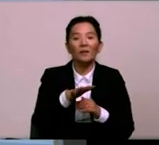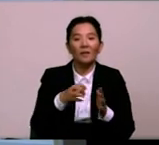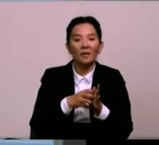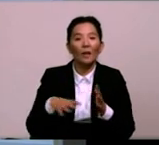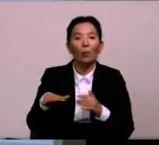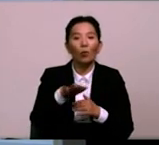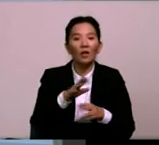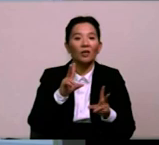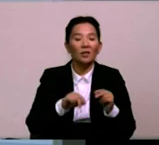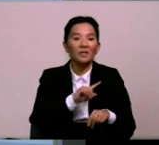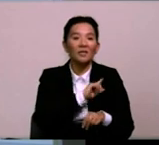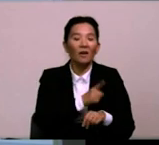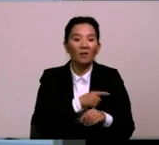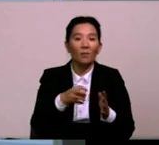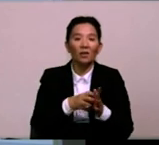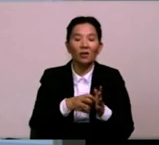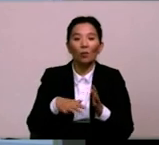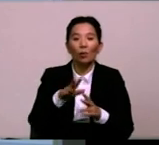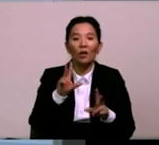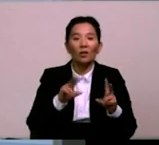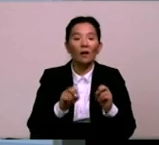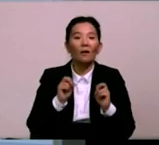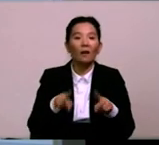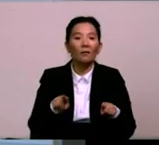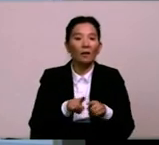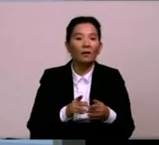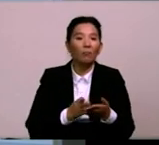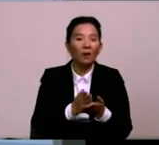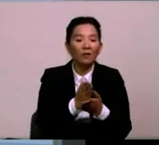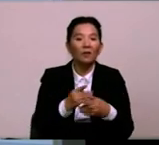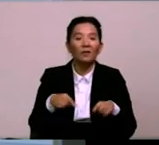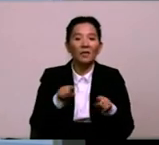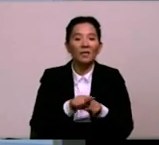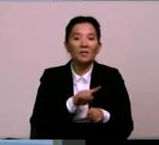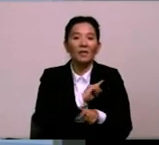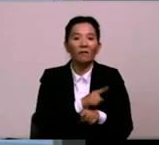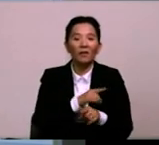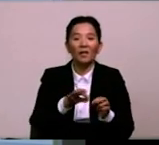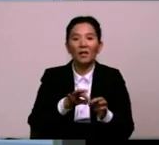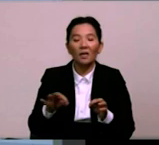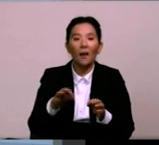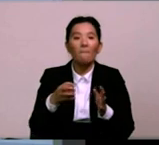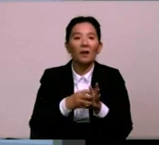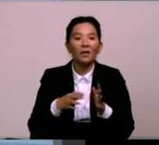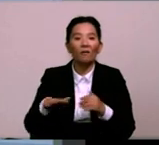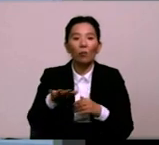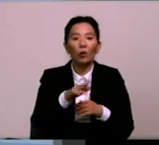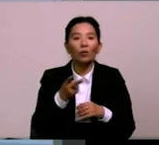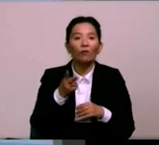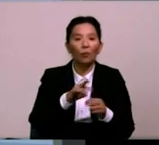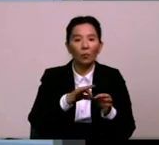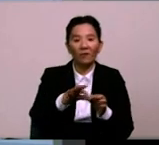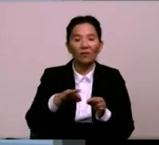силовые линии магнитного поля. Как же тогда направлены силовые линии магнитного поля двух